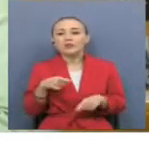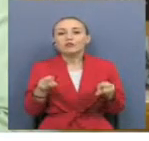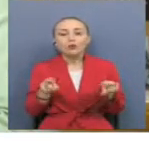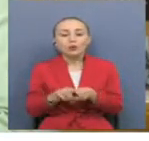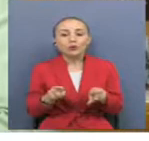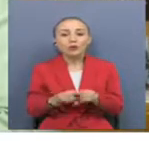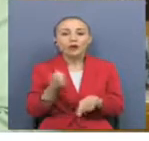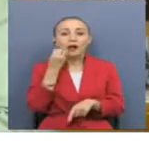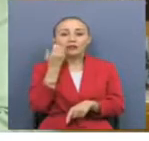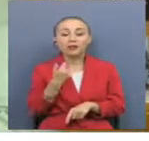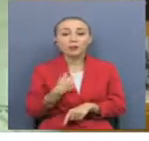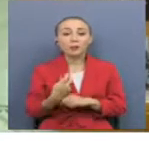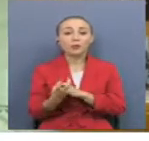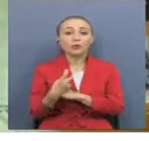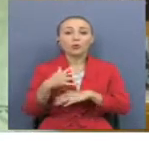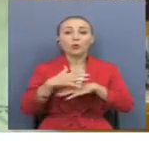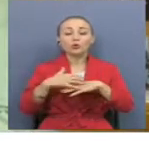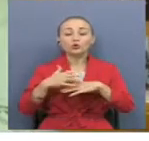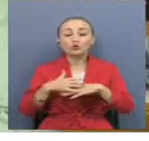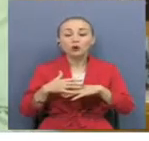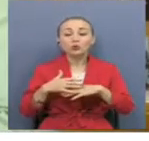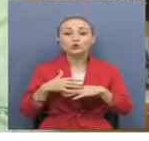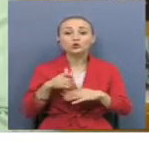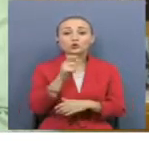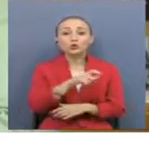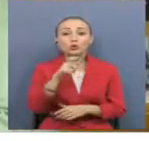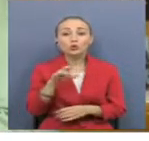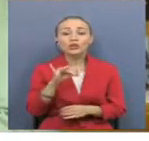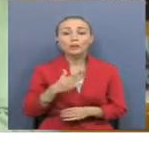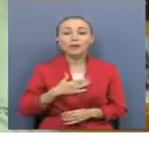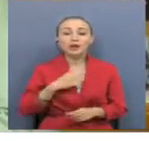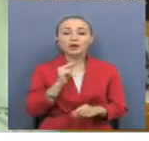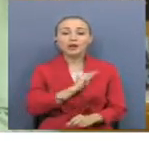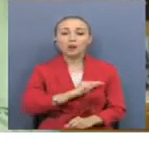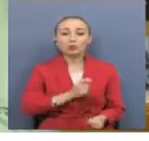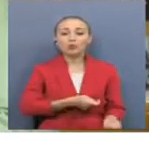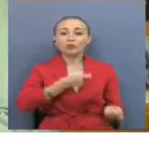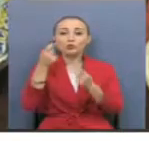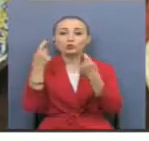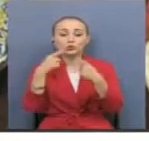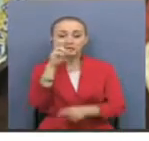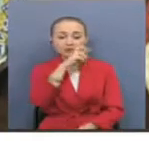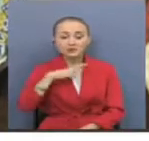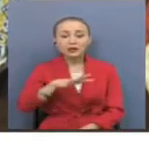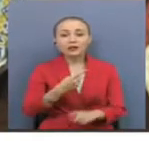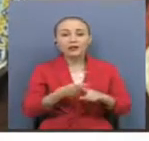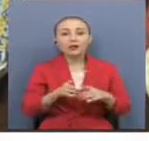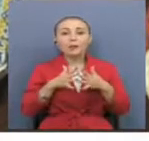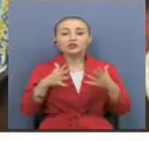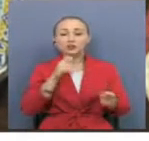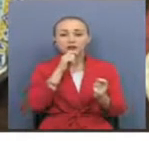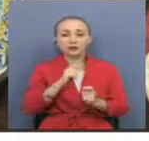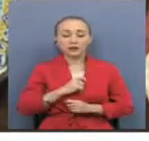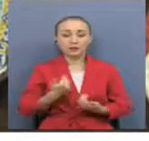өзіміздің жерлестер келіп, жұмыстарымды алып өзге шетелдерде көрсетуі мен үшін үлкен жетістік. Вера Ивановна Степняк